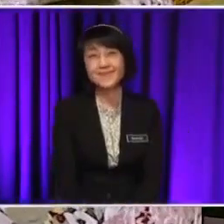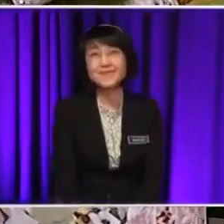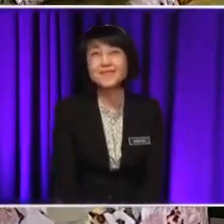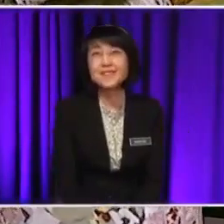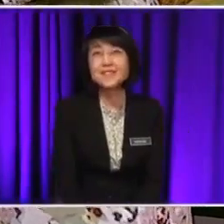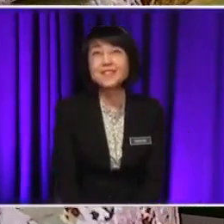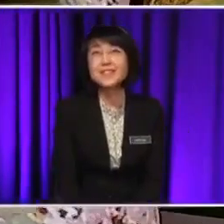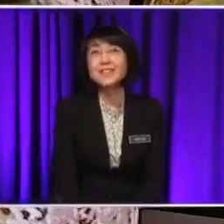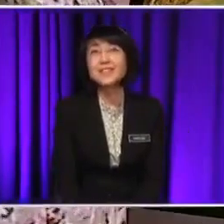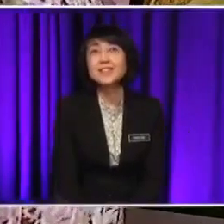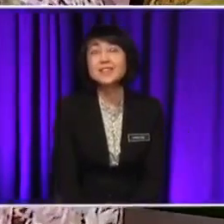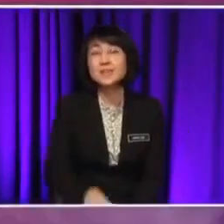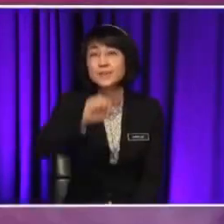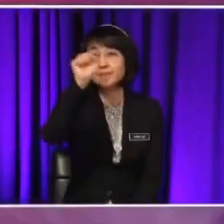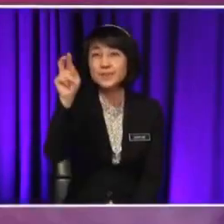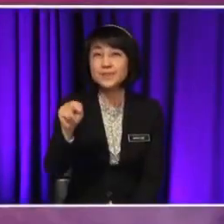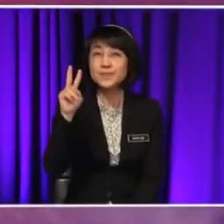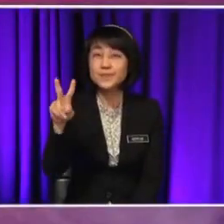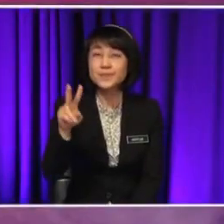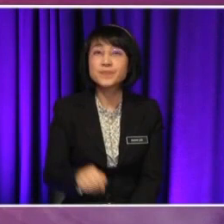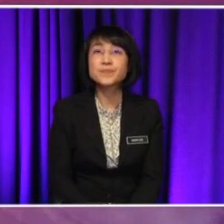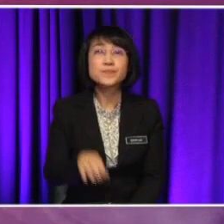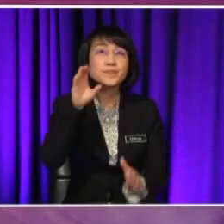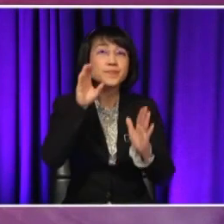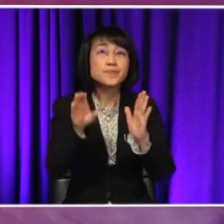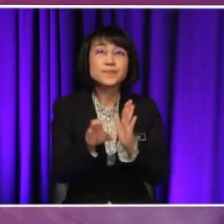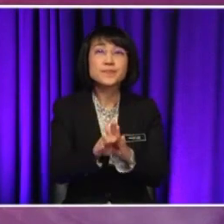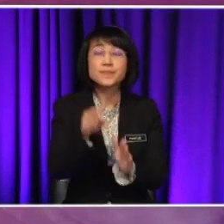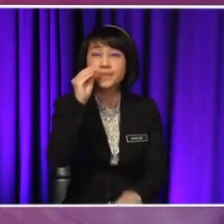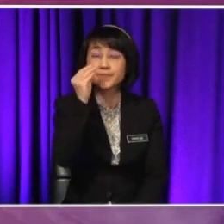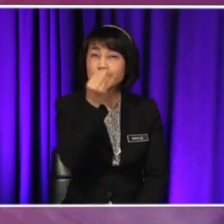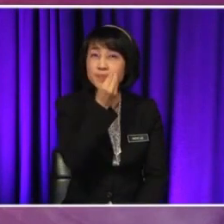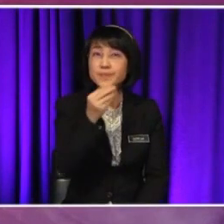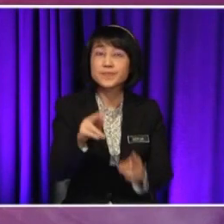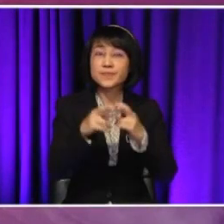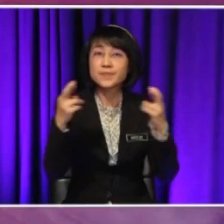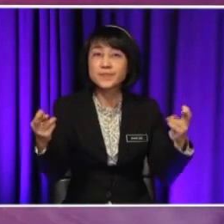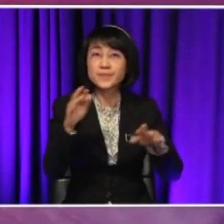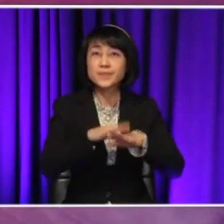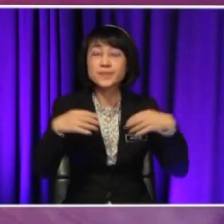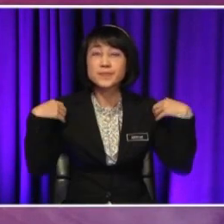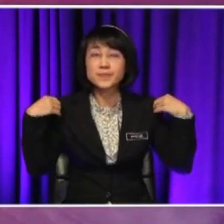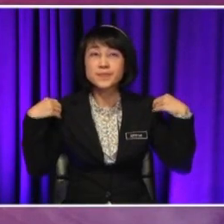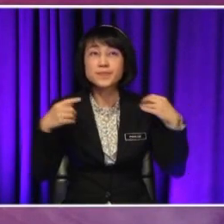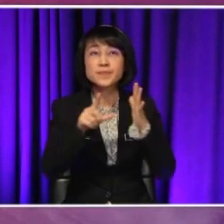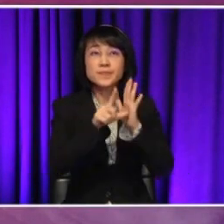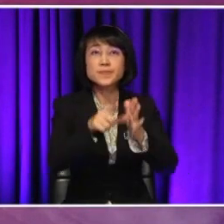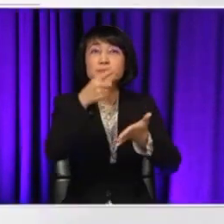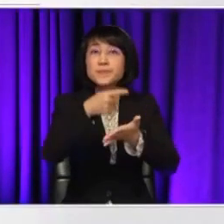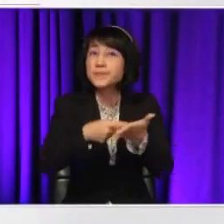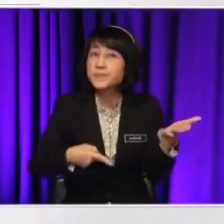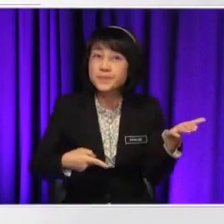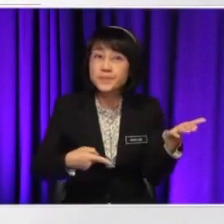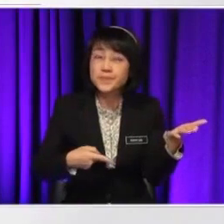ulang kaji ke dua. Okey, motif bunga raya yang terdapat pada meskit melambangkan apa? Siapa nak jawab? A, B, C ataupun